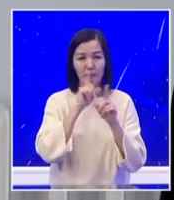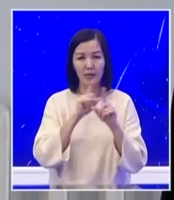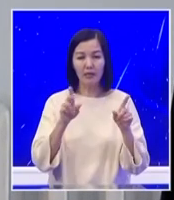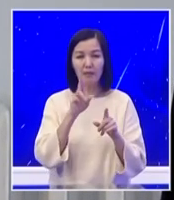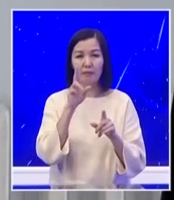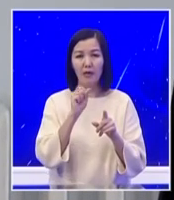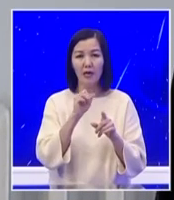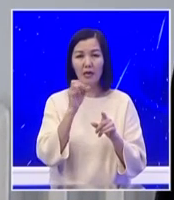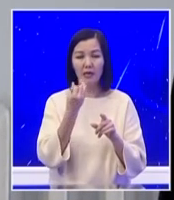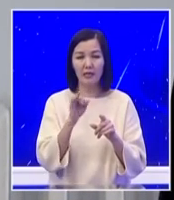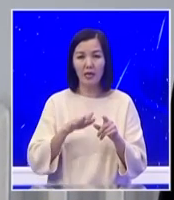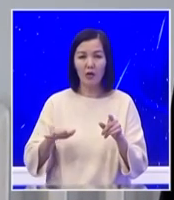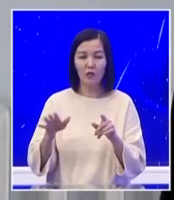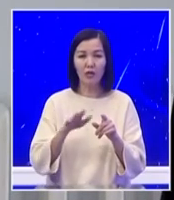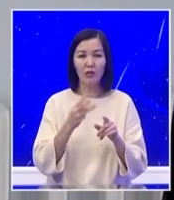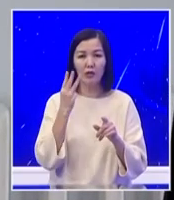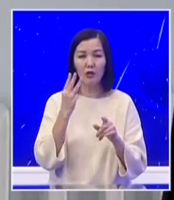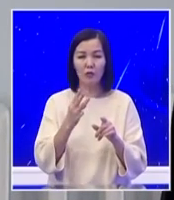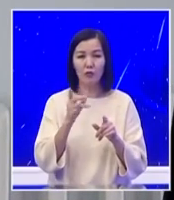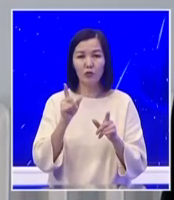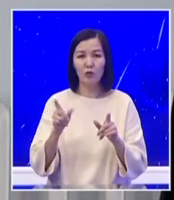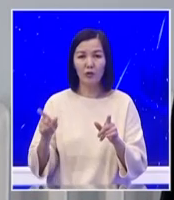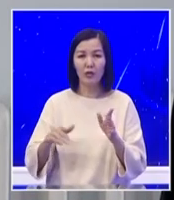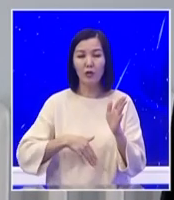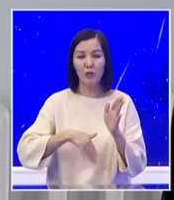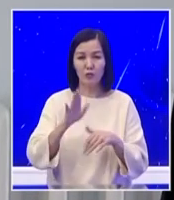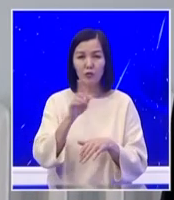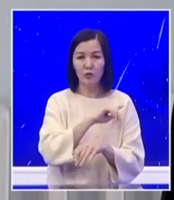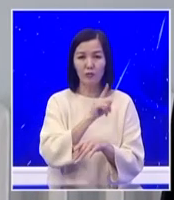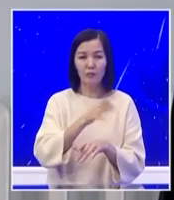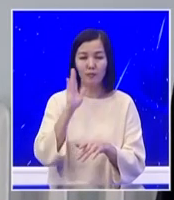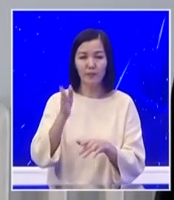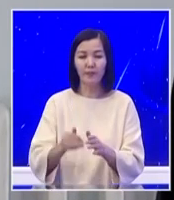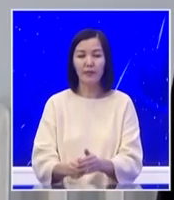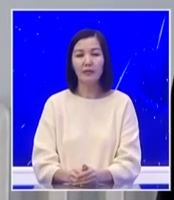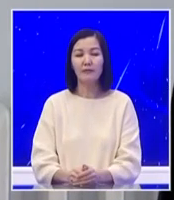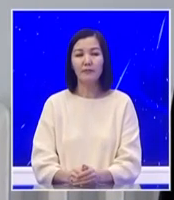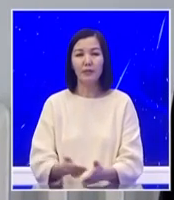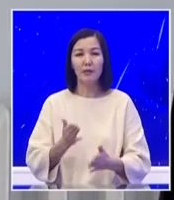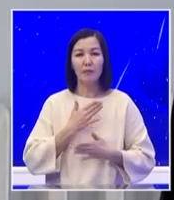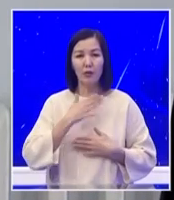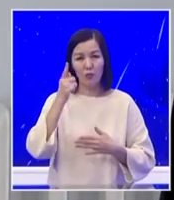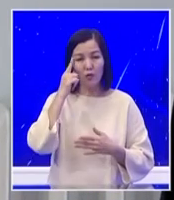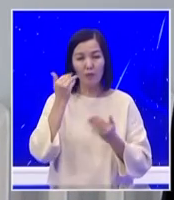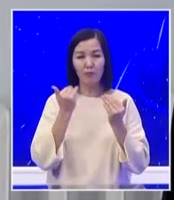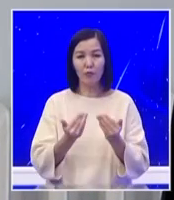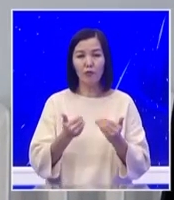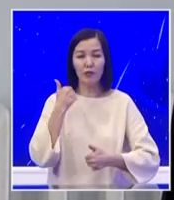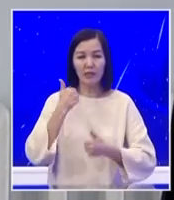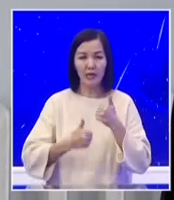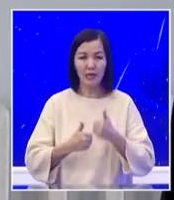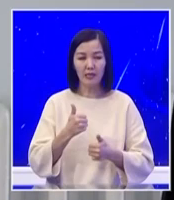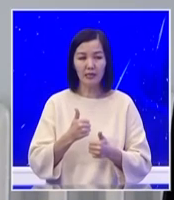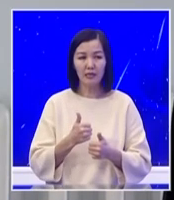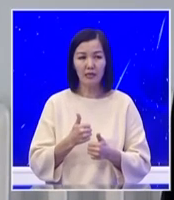Қарасай ауданының мектебінен осы азаматтарымыз жүлделі орындарға ие болып отыр. Мен ойлаймын, бүгінгі сайыс